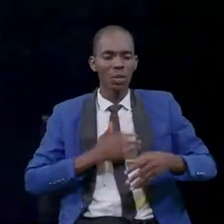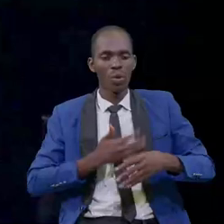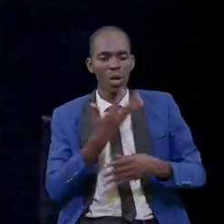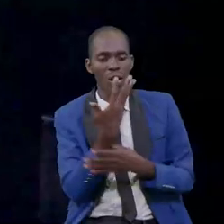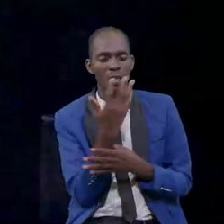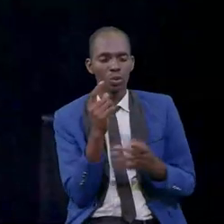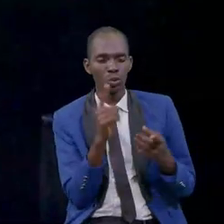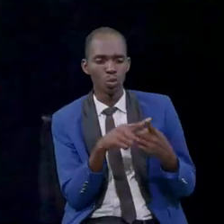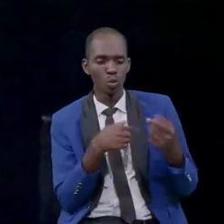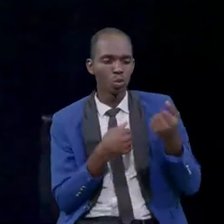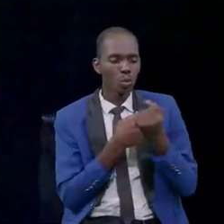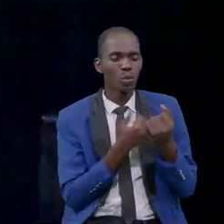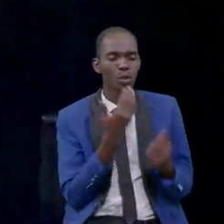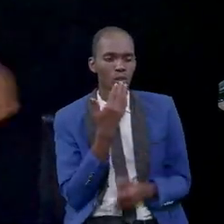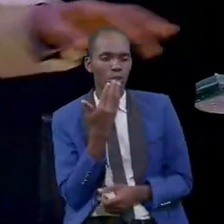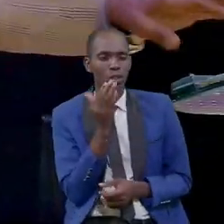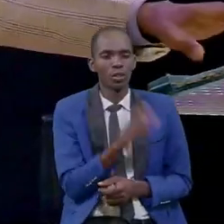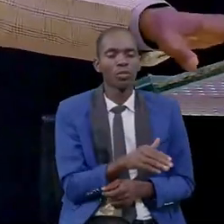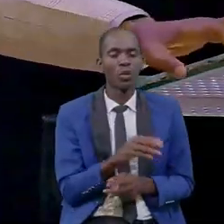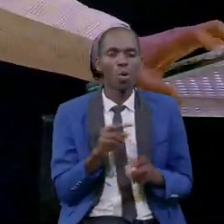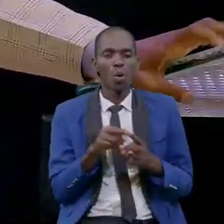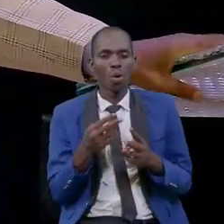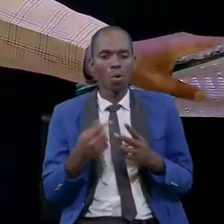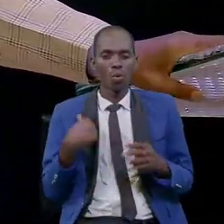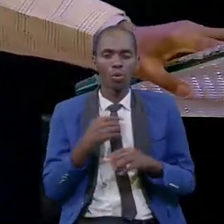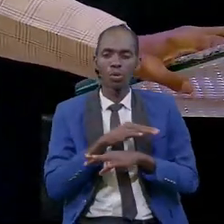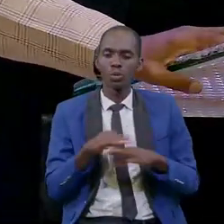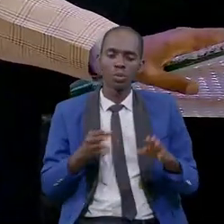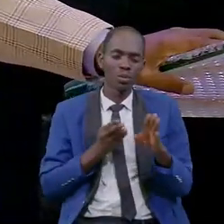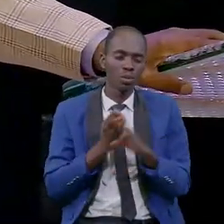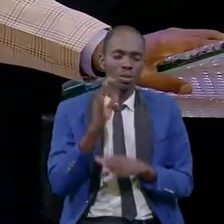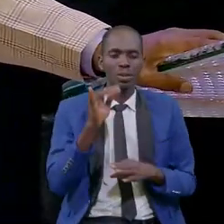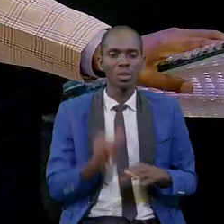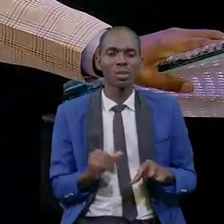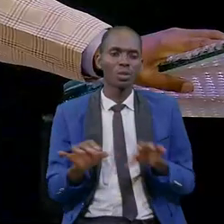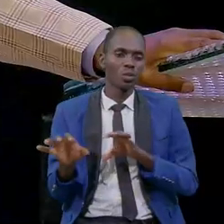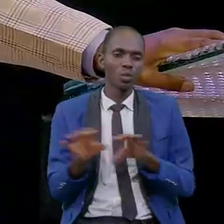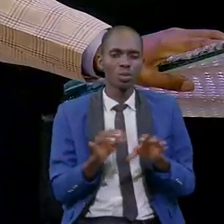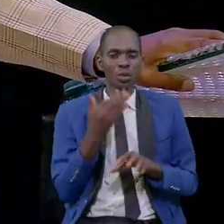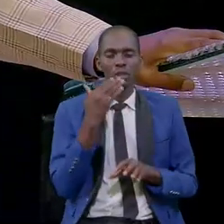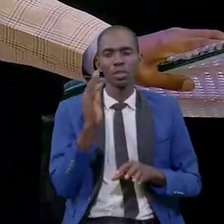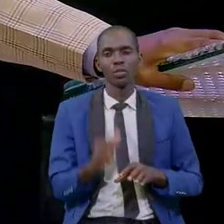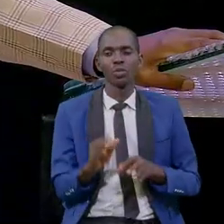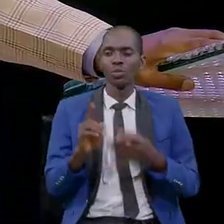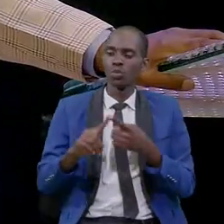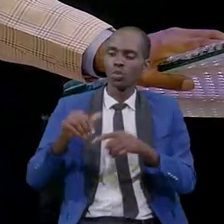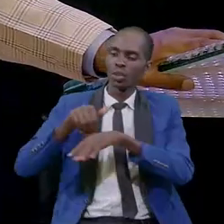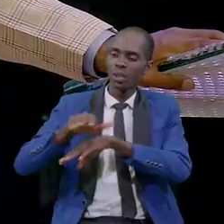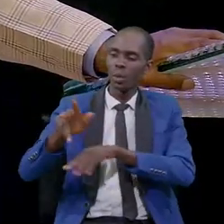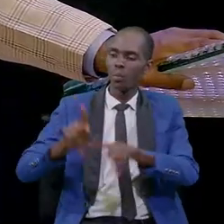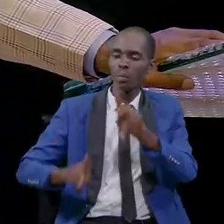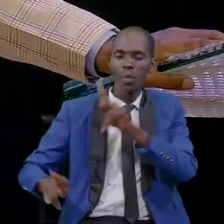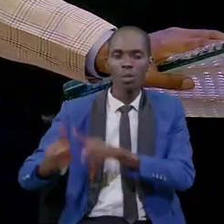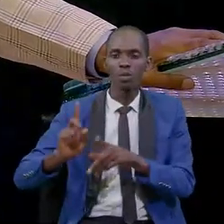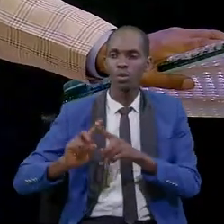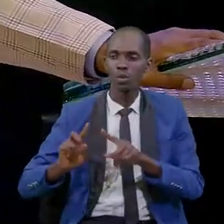nous ne faisons rien de mal et on ne cache pas la main pour utiliser les gens, à les envoyer comme pécheurs,